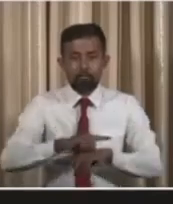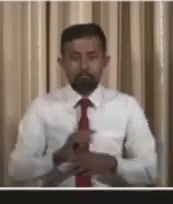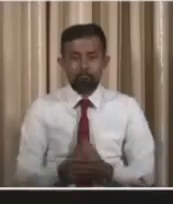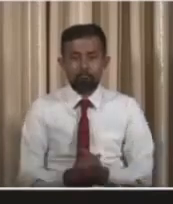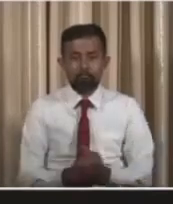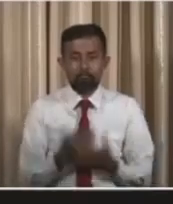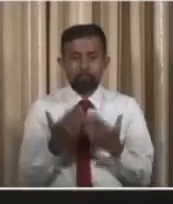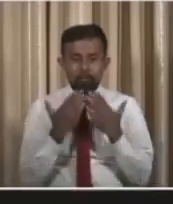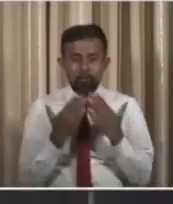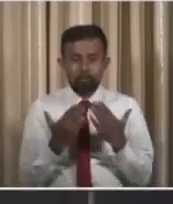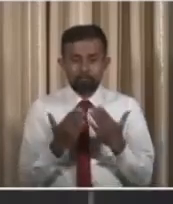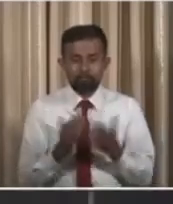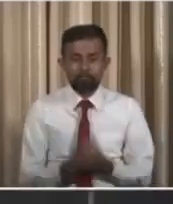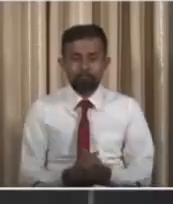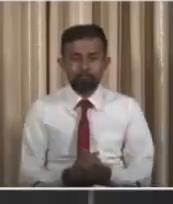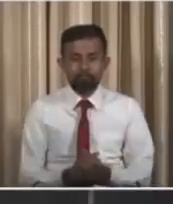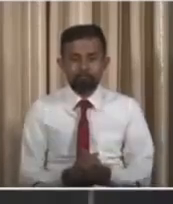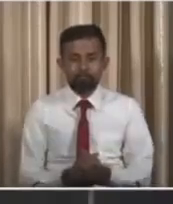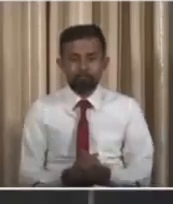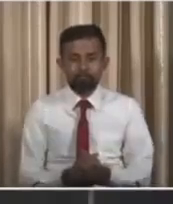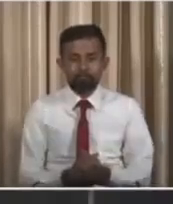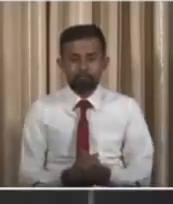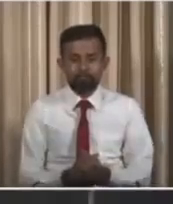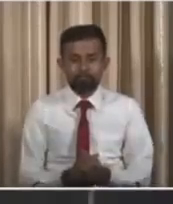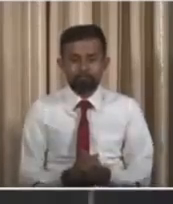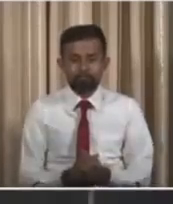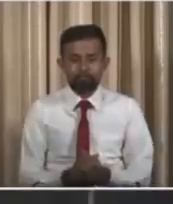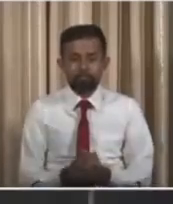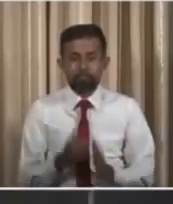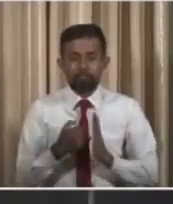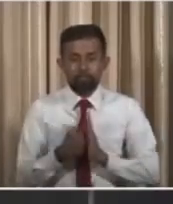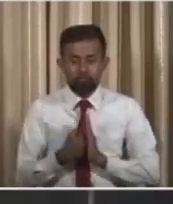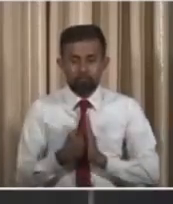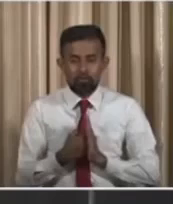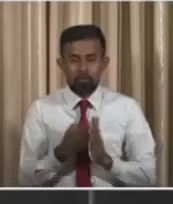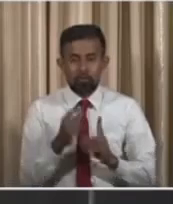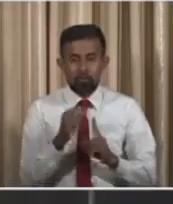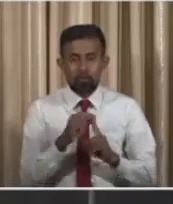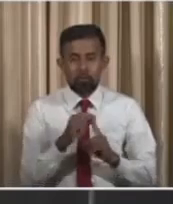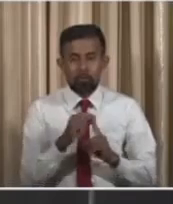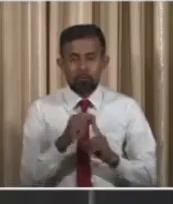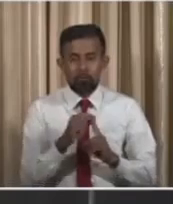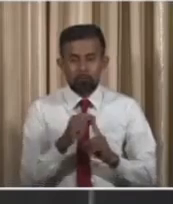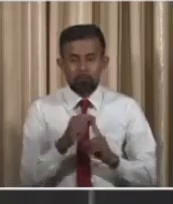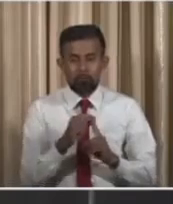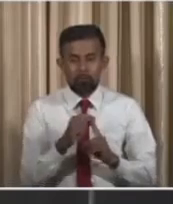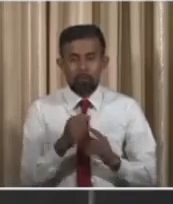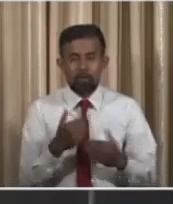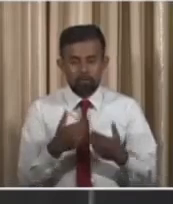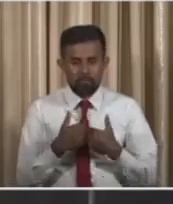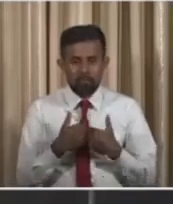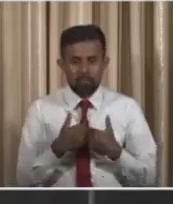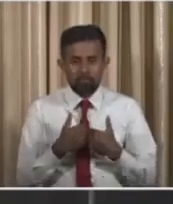Bon, Suti, sama pacu me, me garo pesan me ape